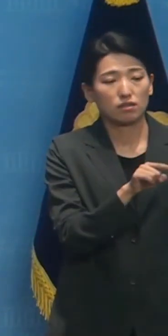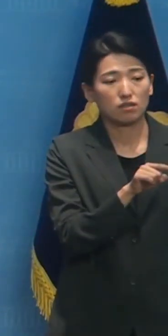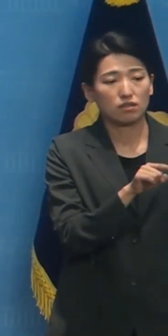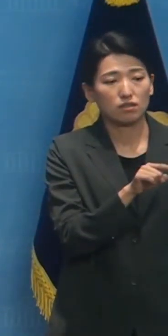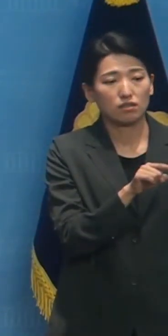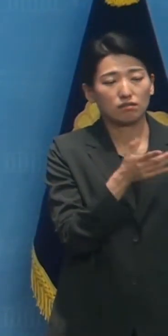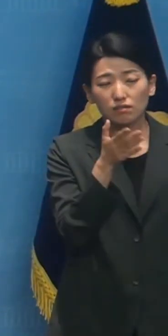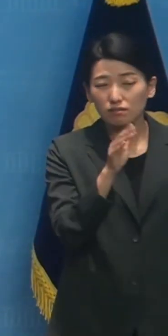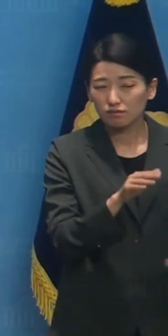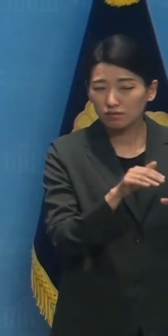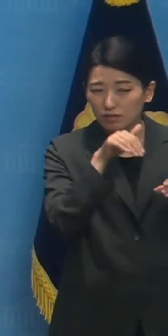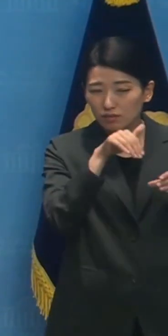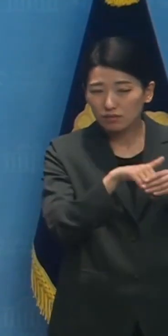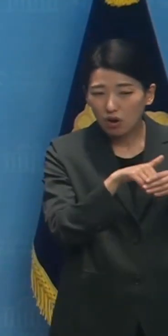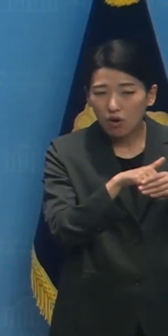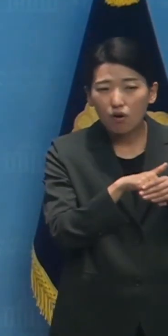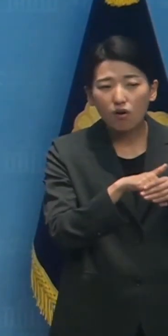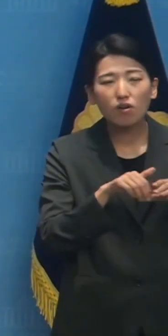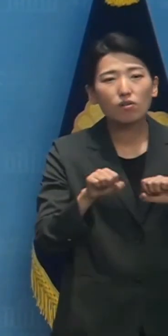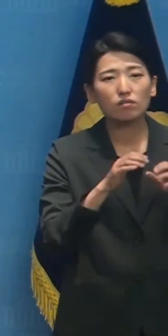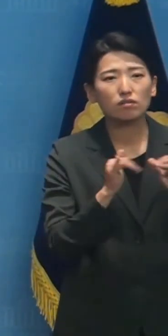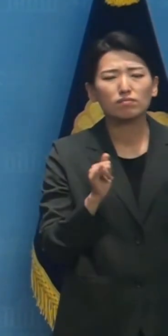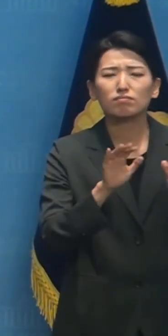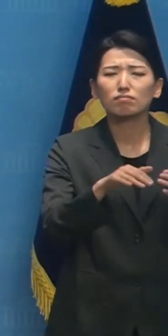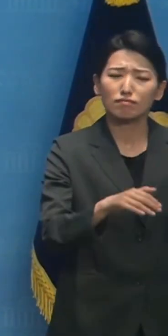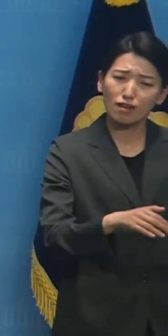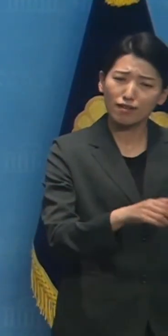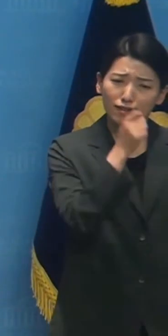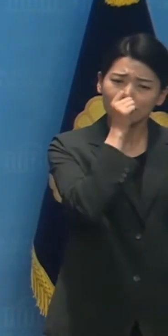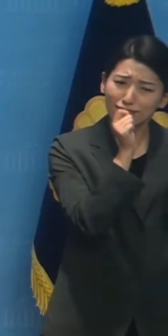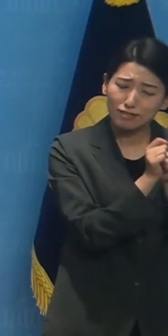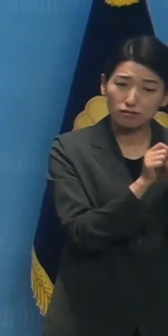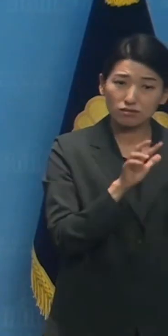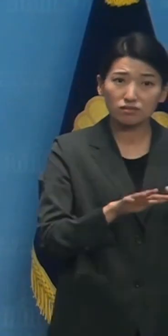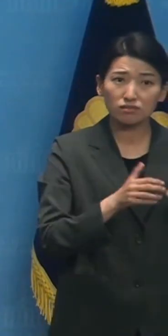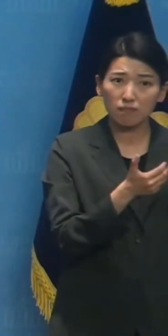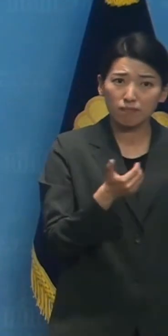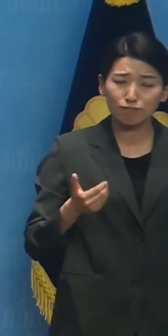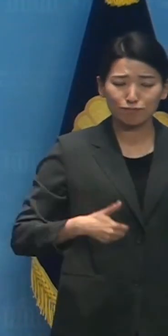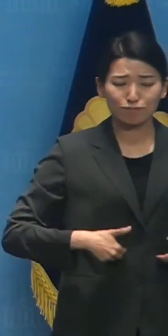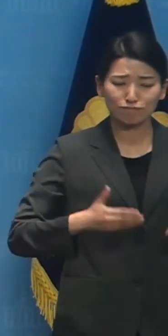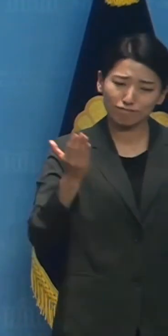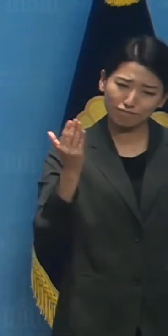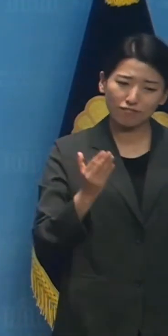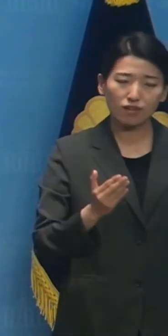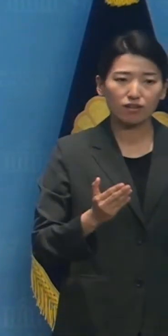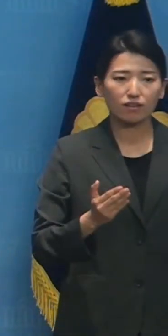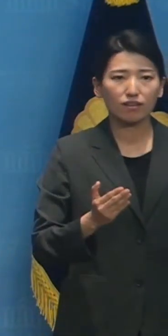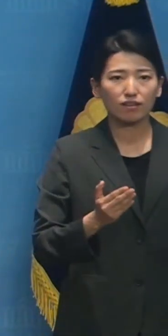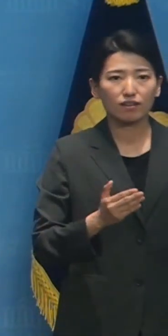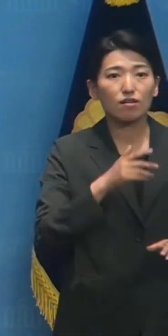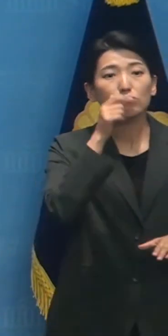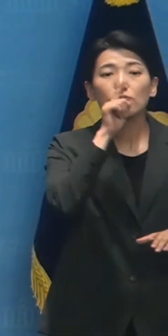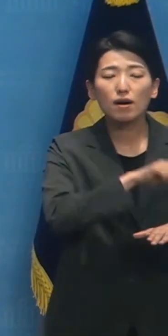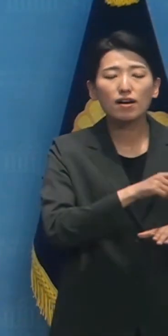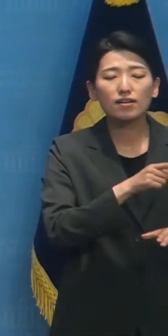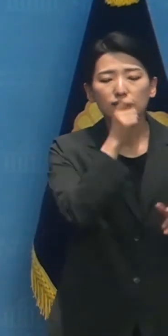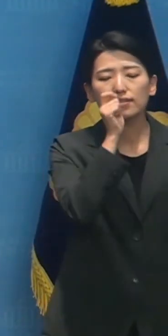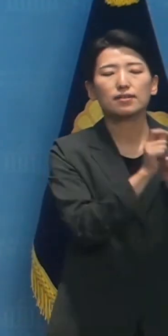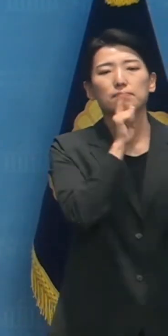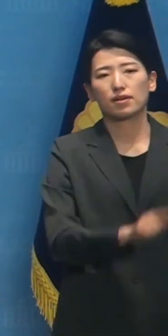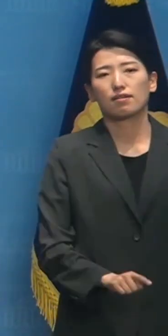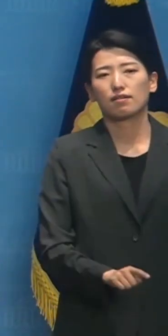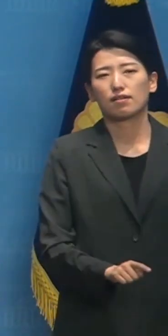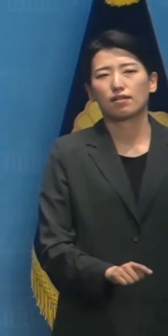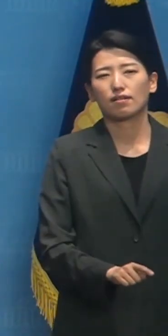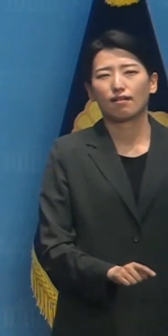인사는 과거 친했는데 멀어질 이유 없다며 모순된 발언을 했습니다. 이것은 극우 세력과의 결탁을 은폐하기